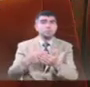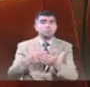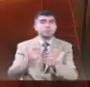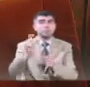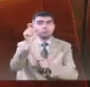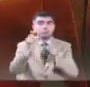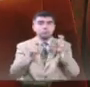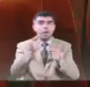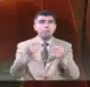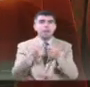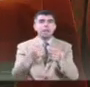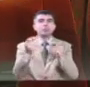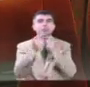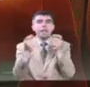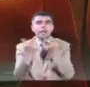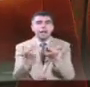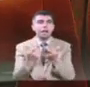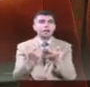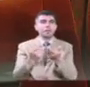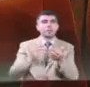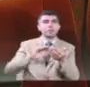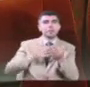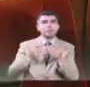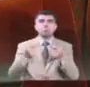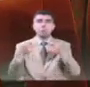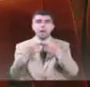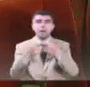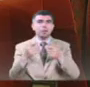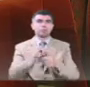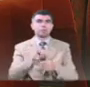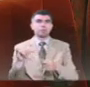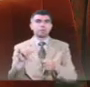الشخص العام. بالنسبة للخواص فإن